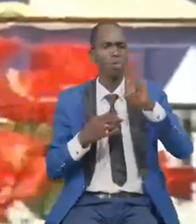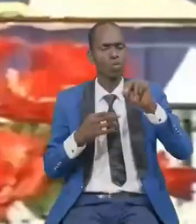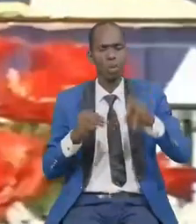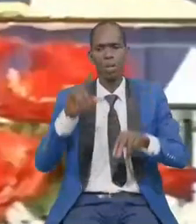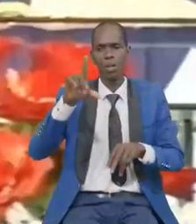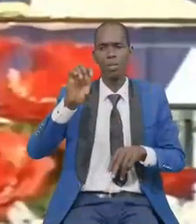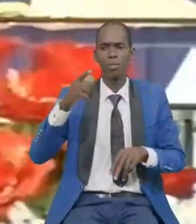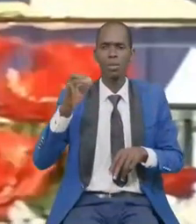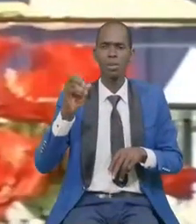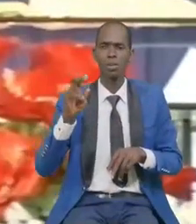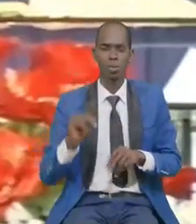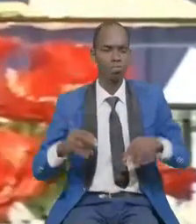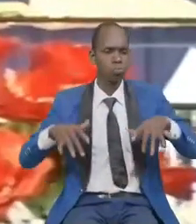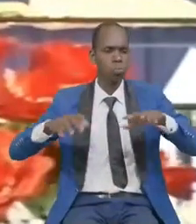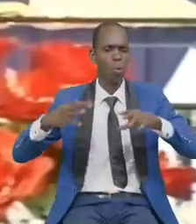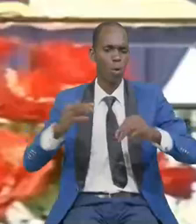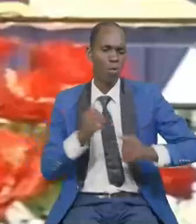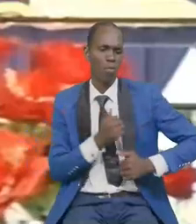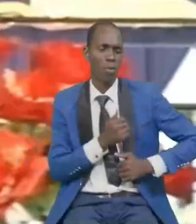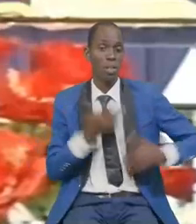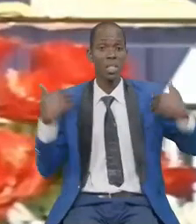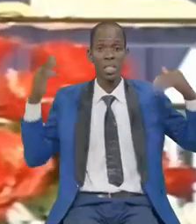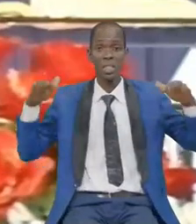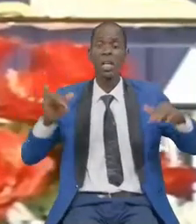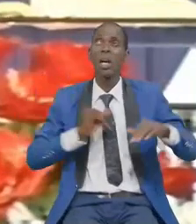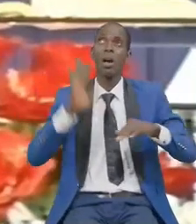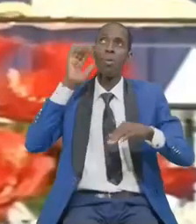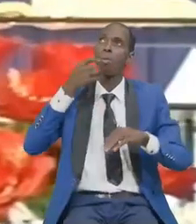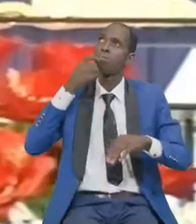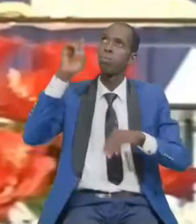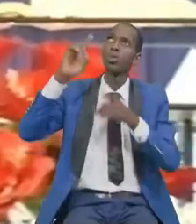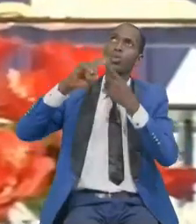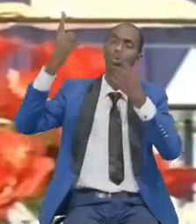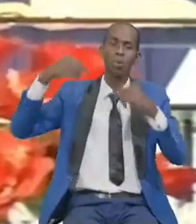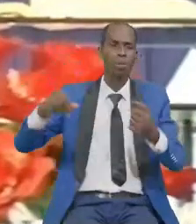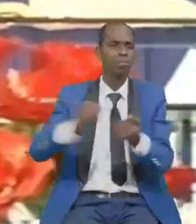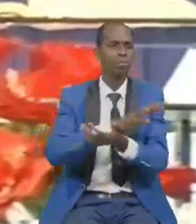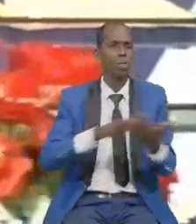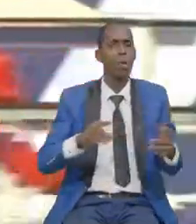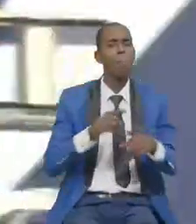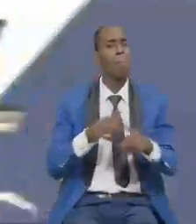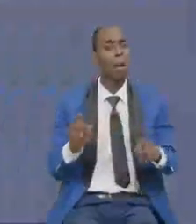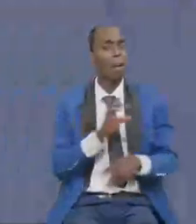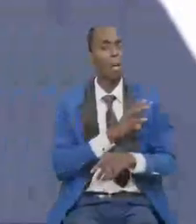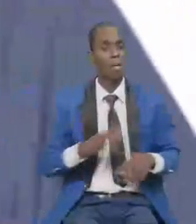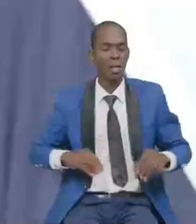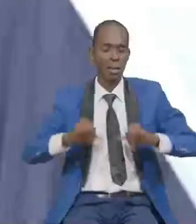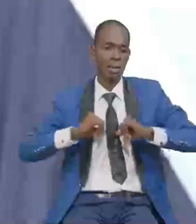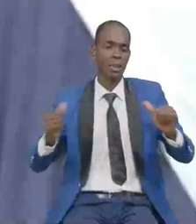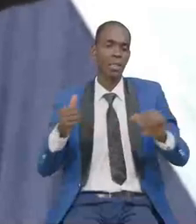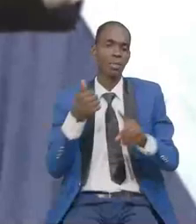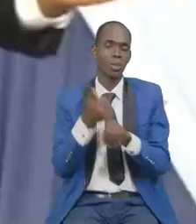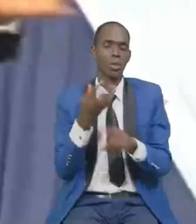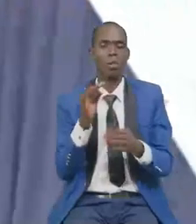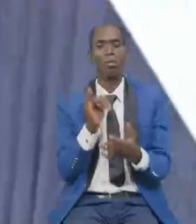les appeler. Et ils vont détruire tous ces gens-là. Mais il s'est renoncé. Il s'est privé de tout cela.